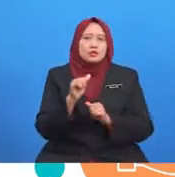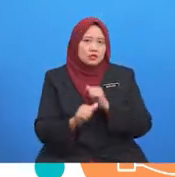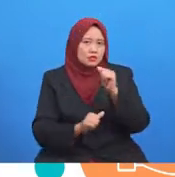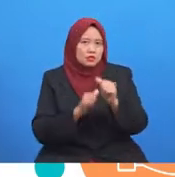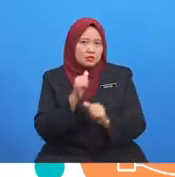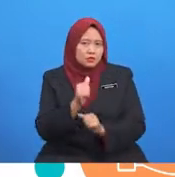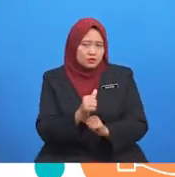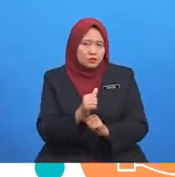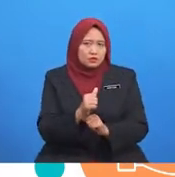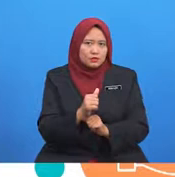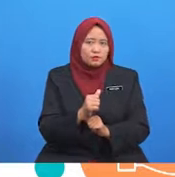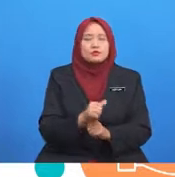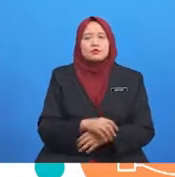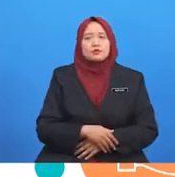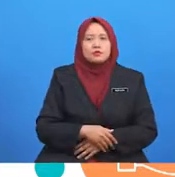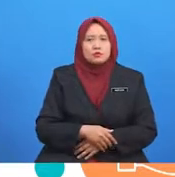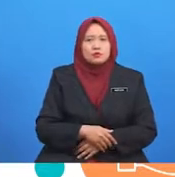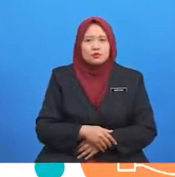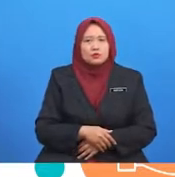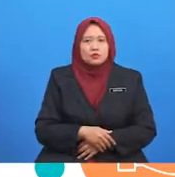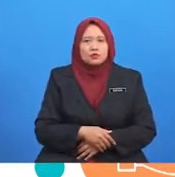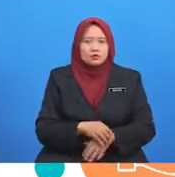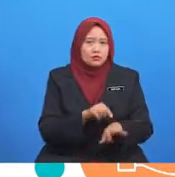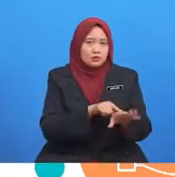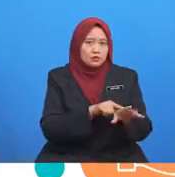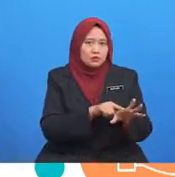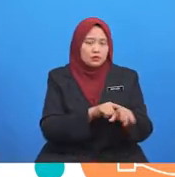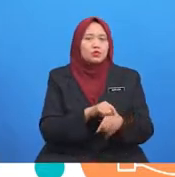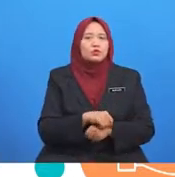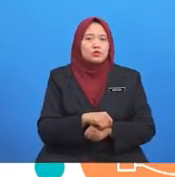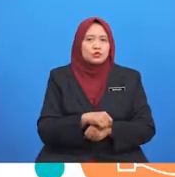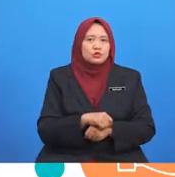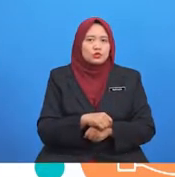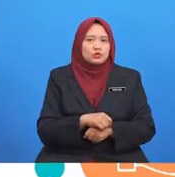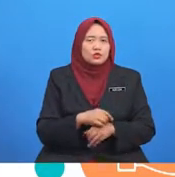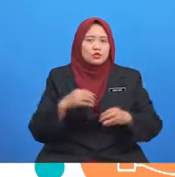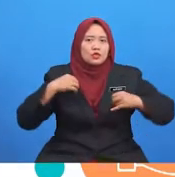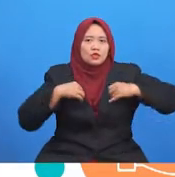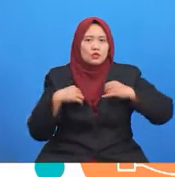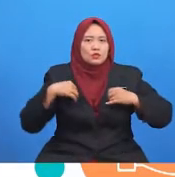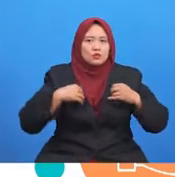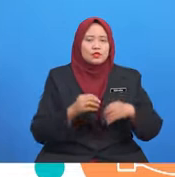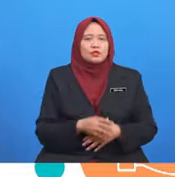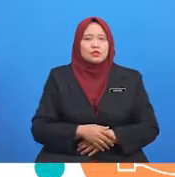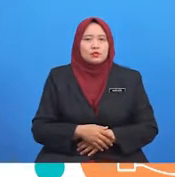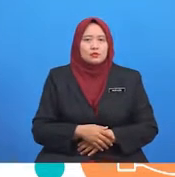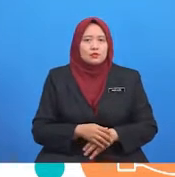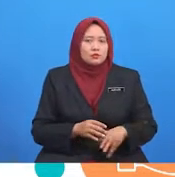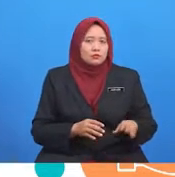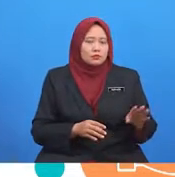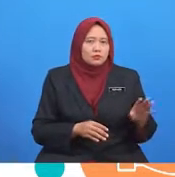pokok, haiwan dan lain-lain. Dan B. ia juga merujuk kepada produk sedia